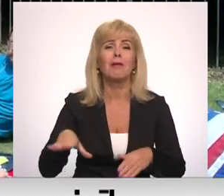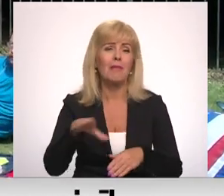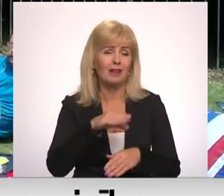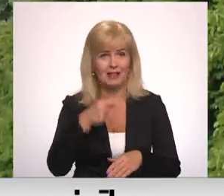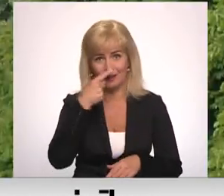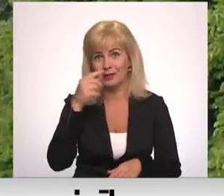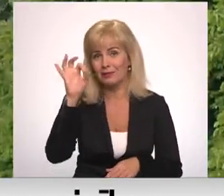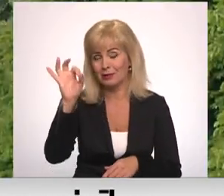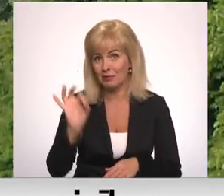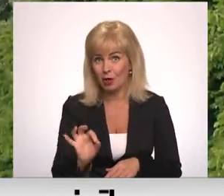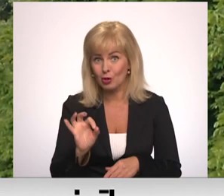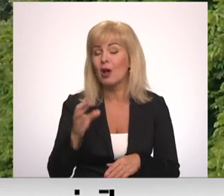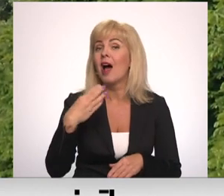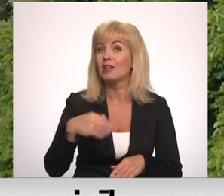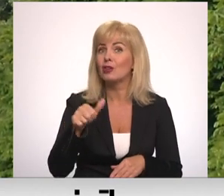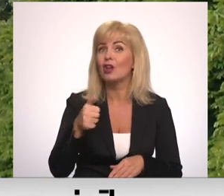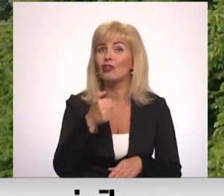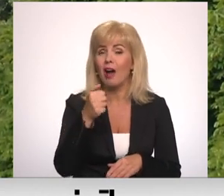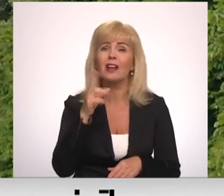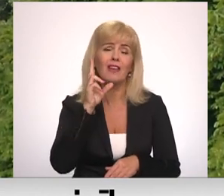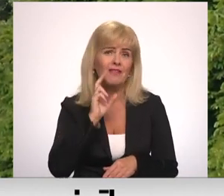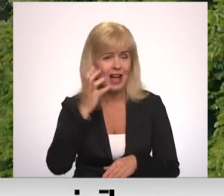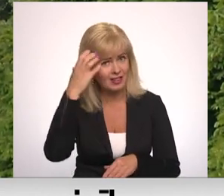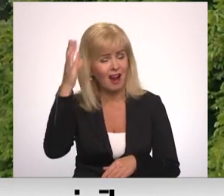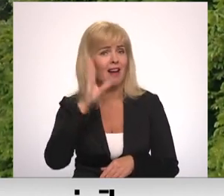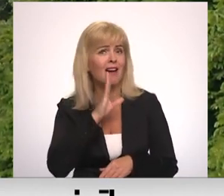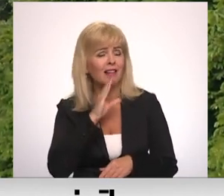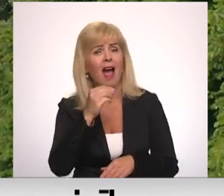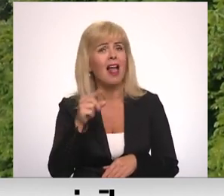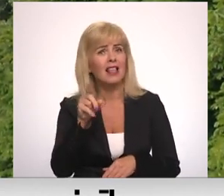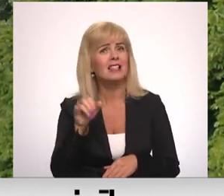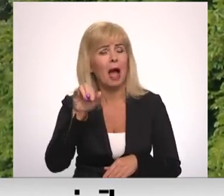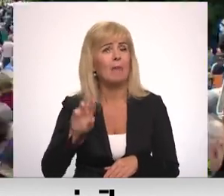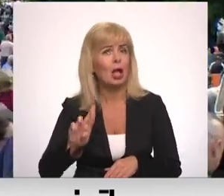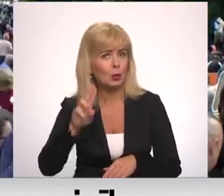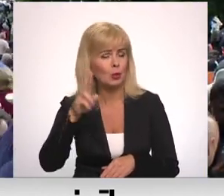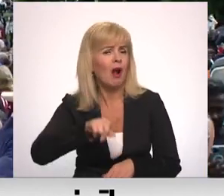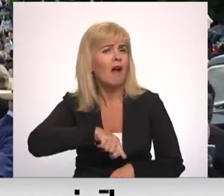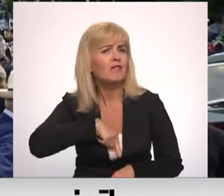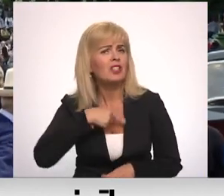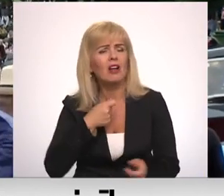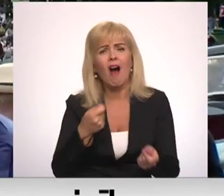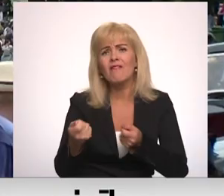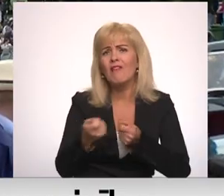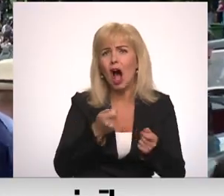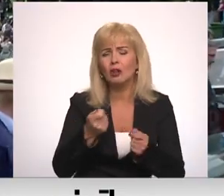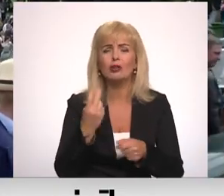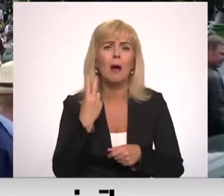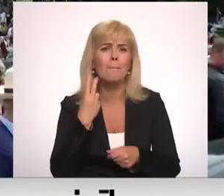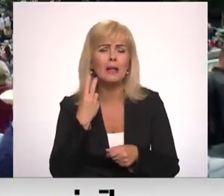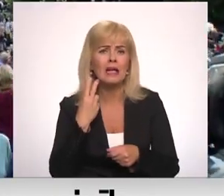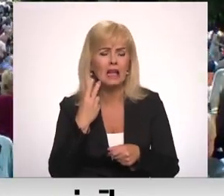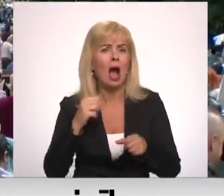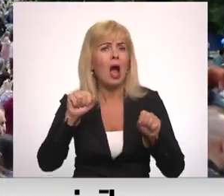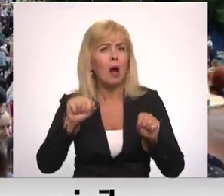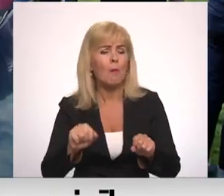100%. 96 gadus vecā karaliene Elizabete II ir visilgāk valdījušais britu monarhs, un